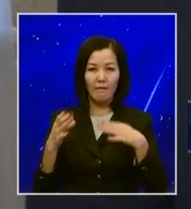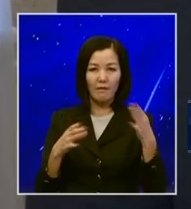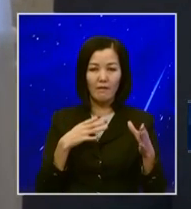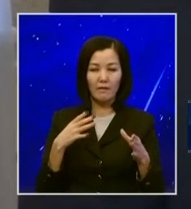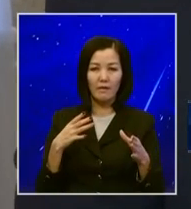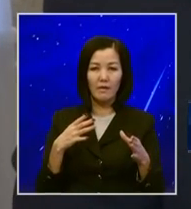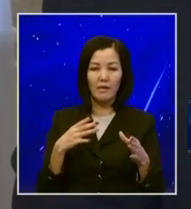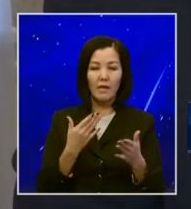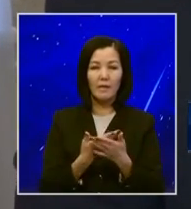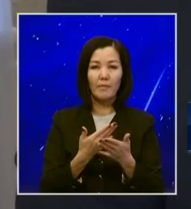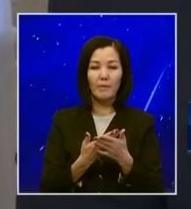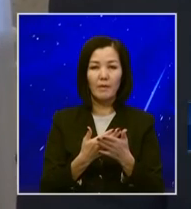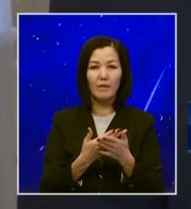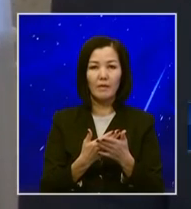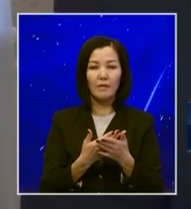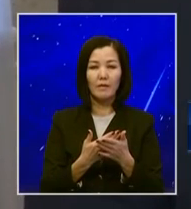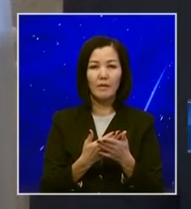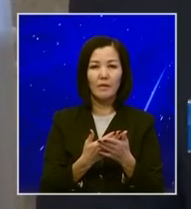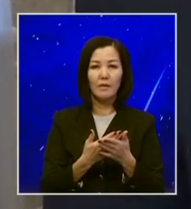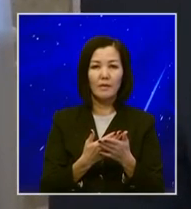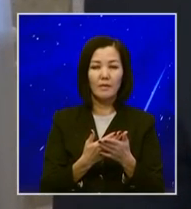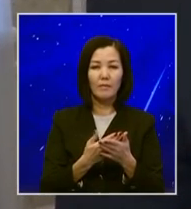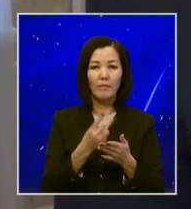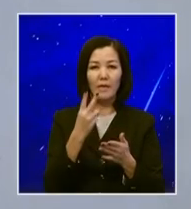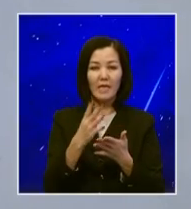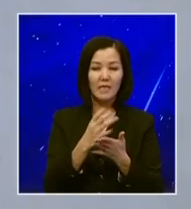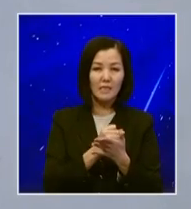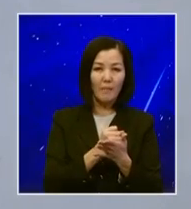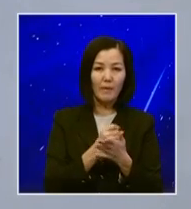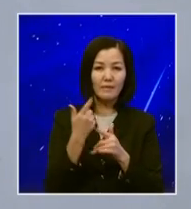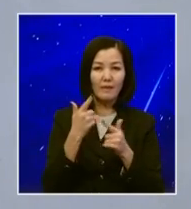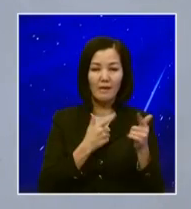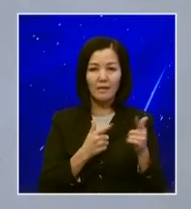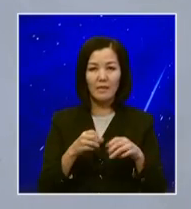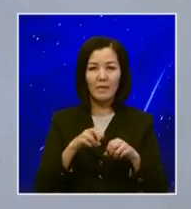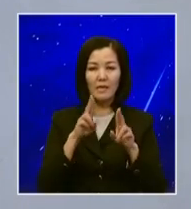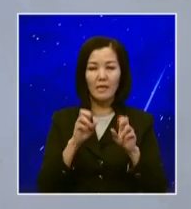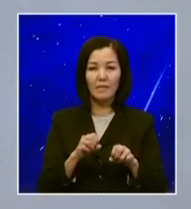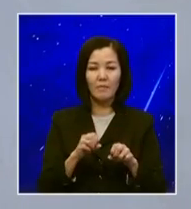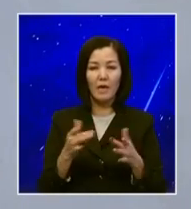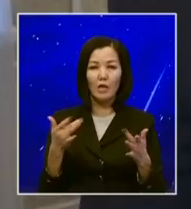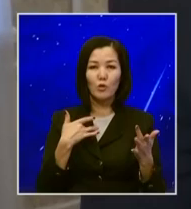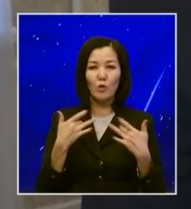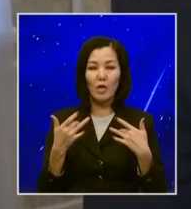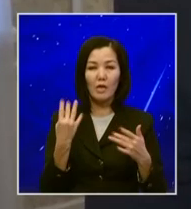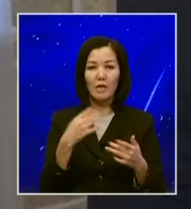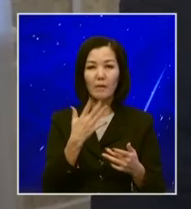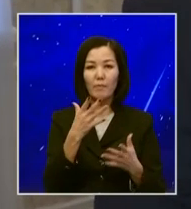Белгілі себептерге байланысты біреу болмаса біреу ойнайды деген мақсатта. Кәсіби актерлар 45 күнге